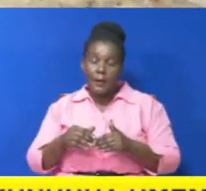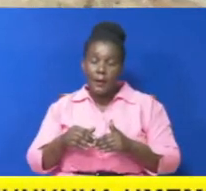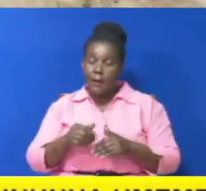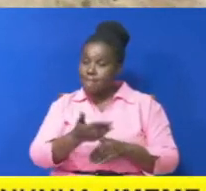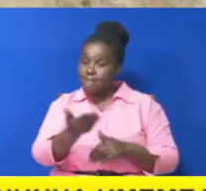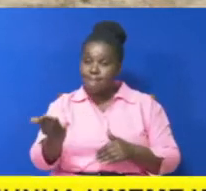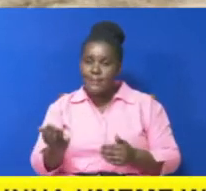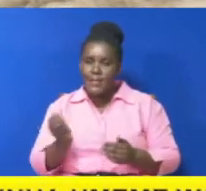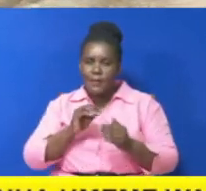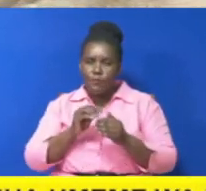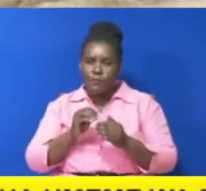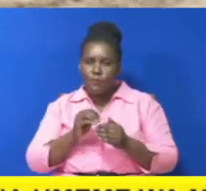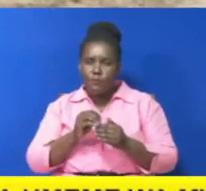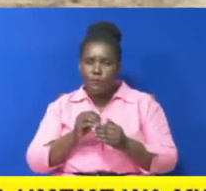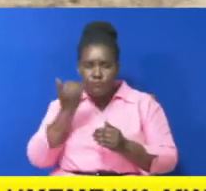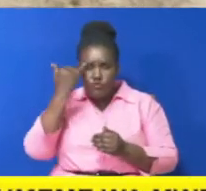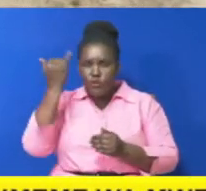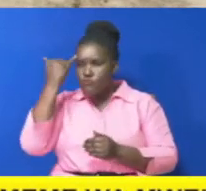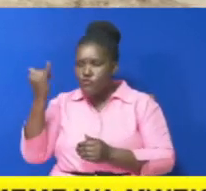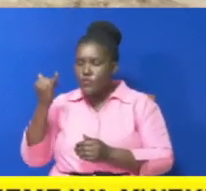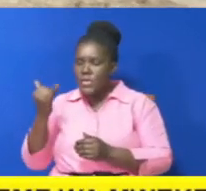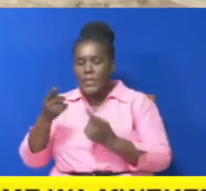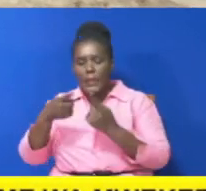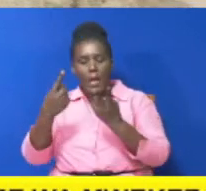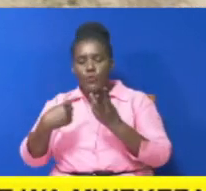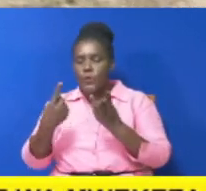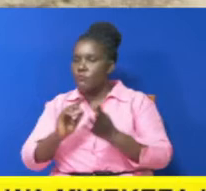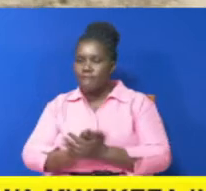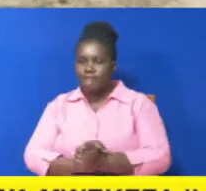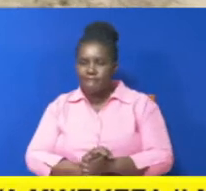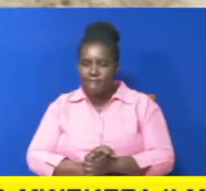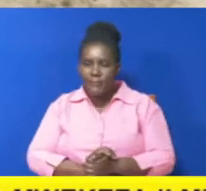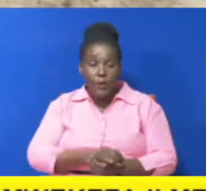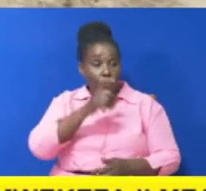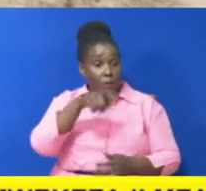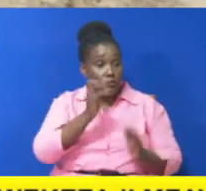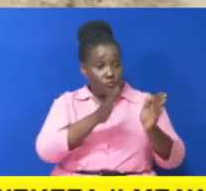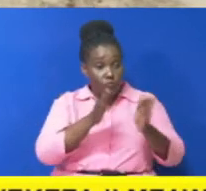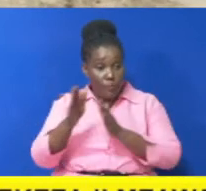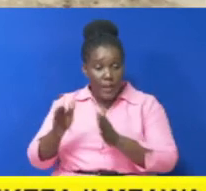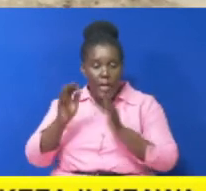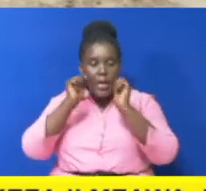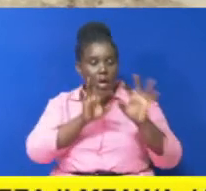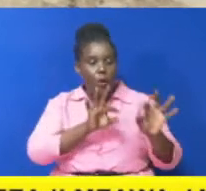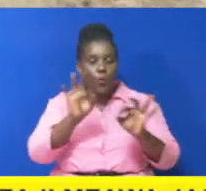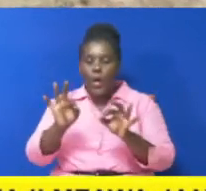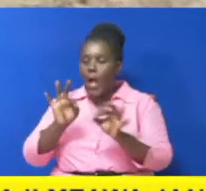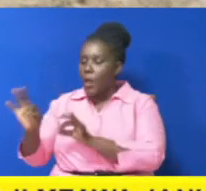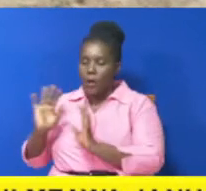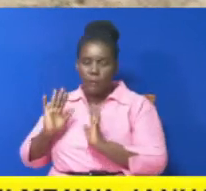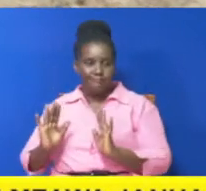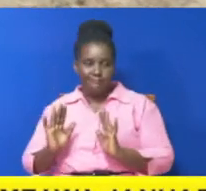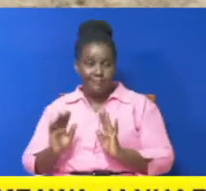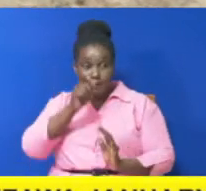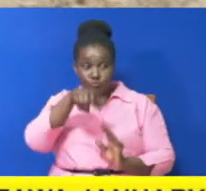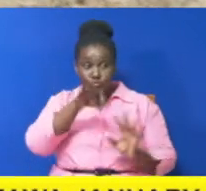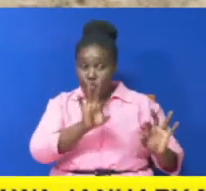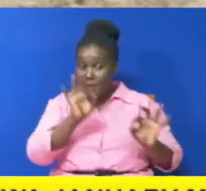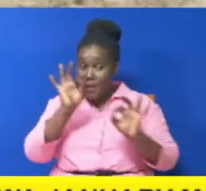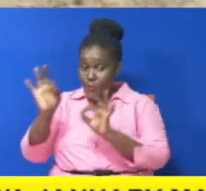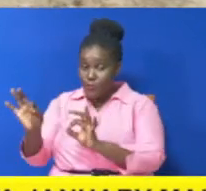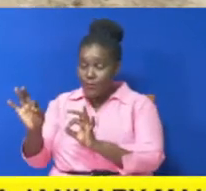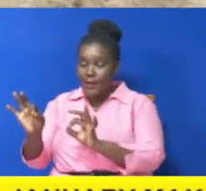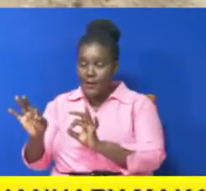Karani yoyote asiweze kuruka kaya yoyote ambayo imepangwa katika eneo lake. Atakayeruka kaya